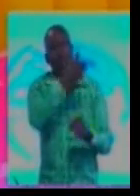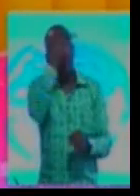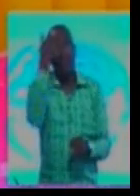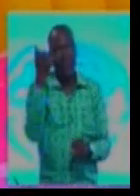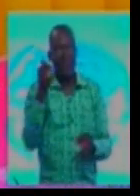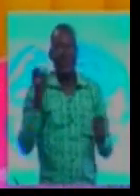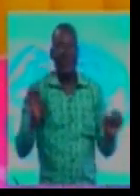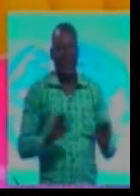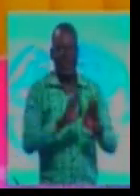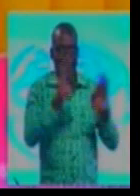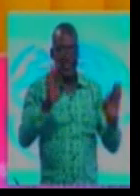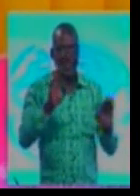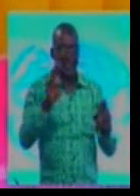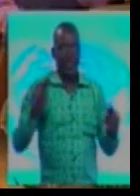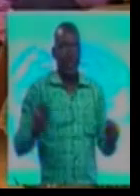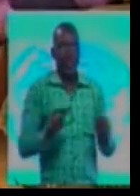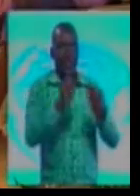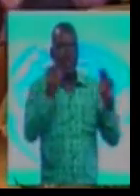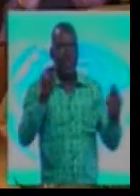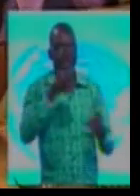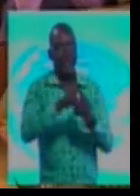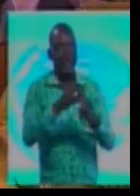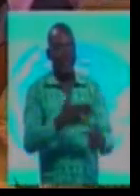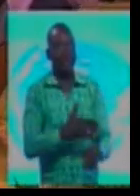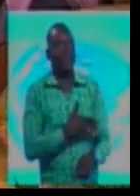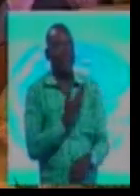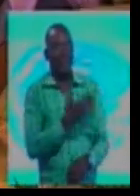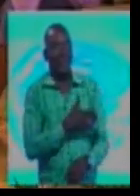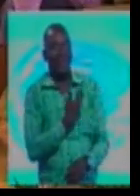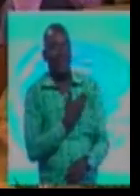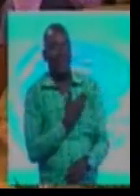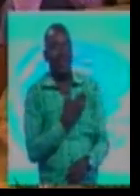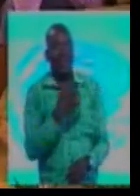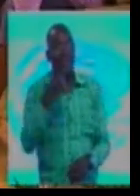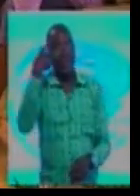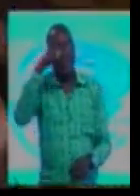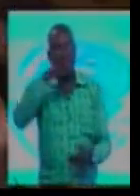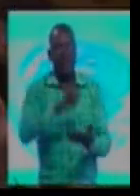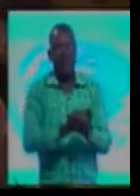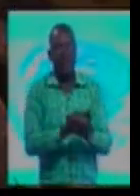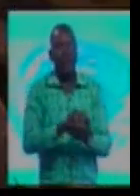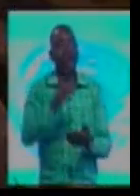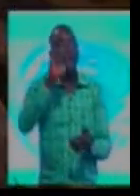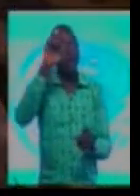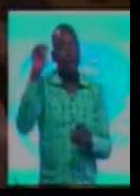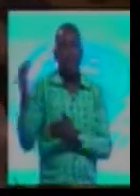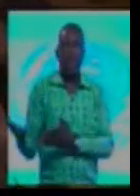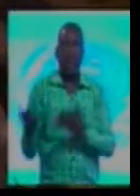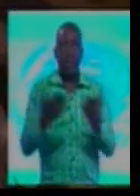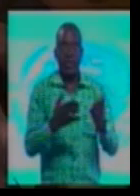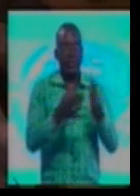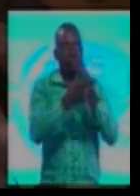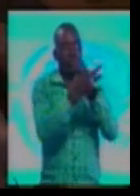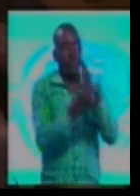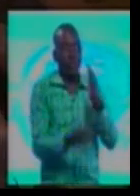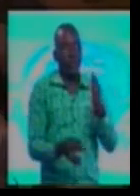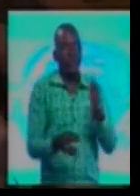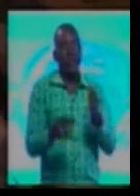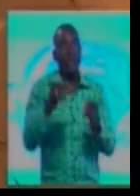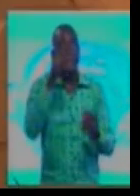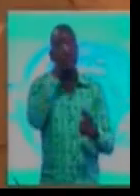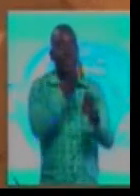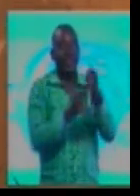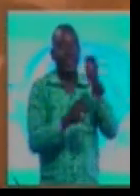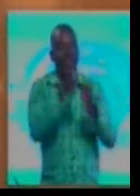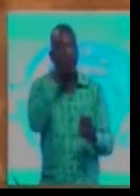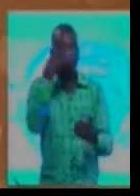vais fêter Noël dans la joie. Et pour fêter Noël dans la joie, l'Amicale a aussi apporté de l'huile, du lait,